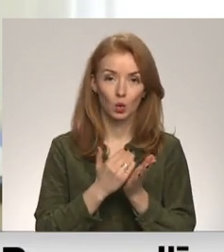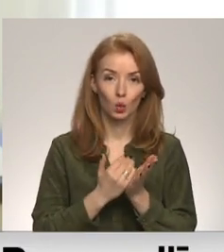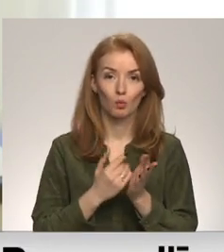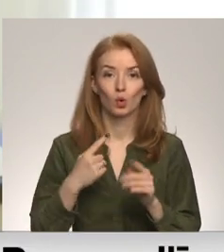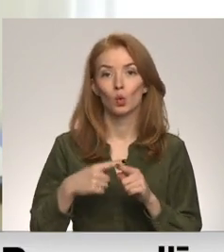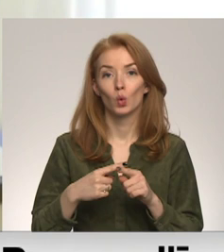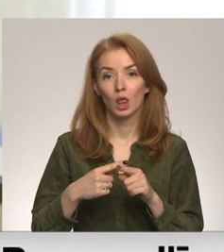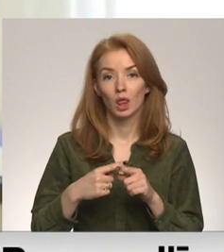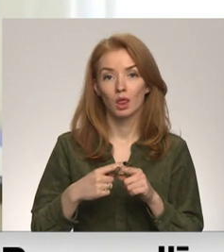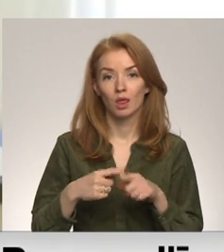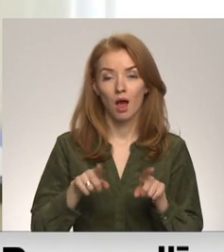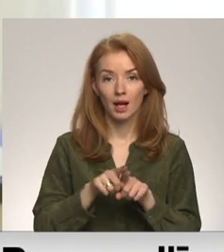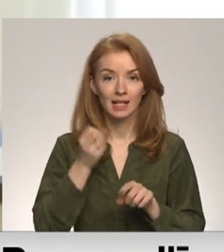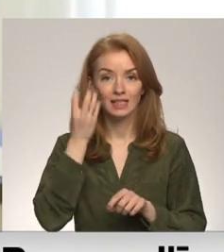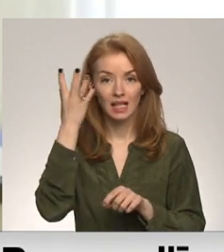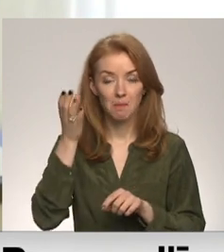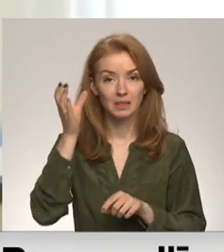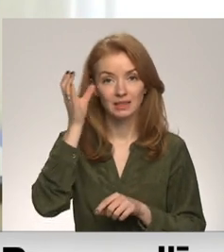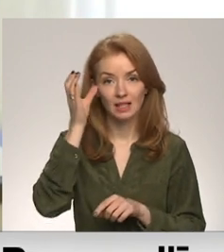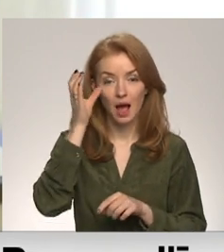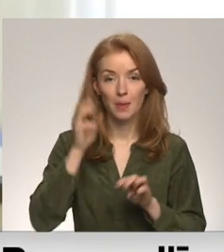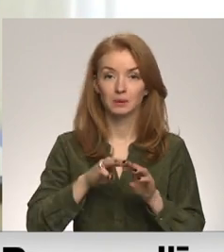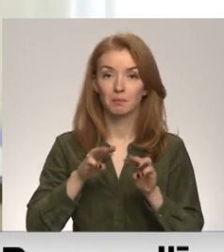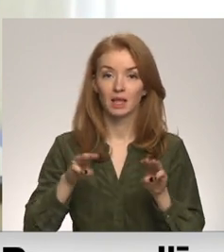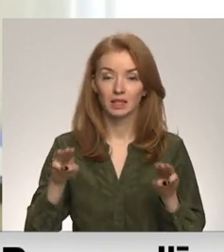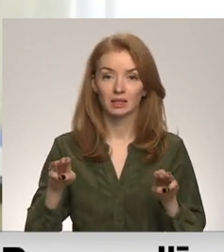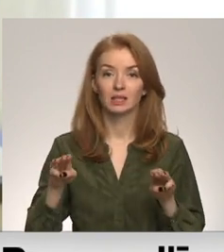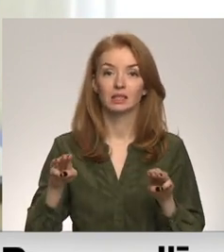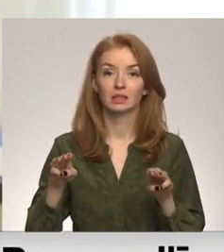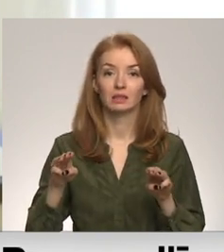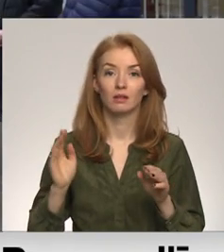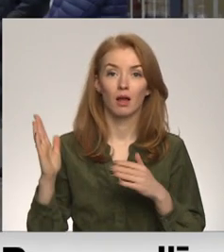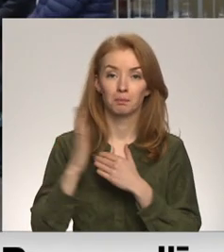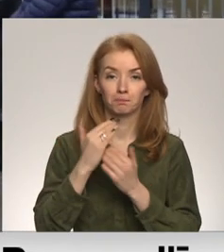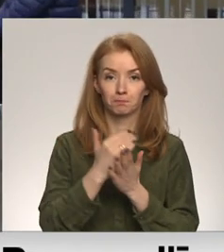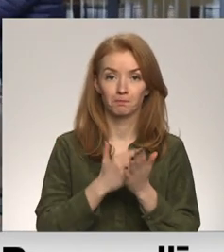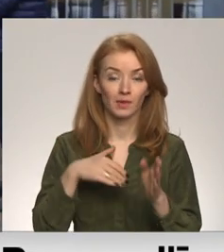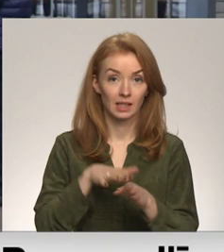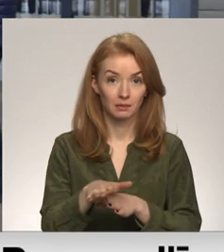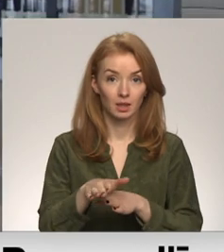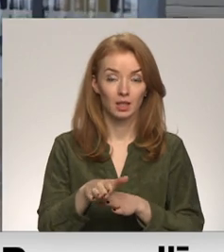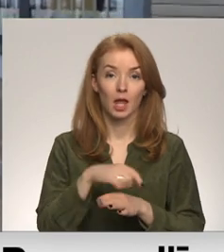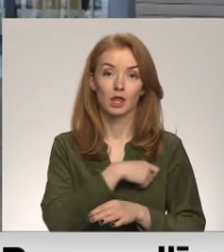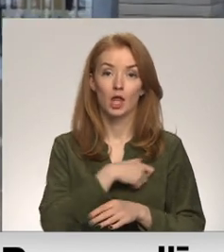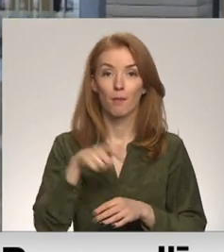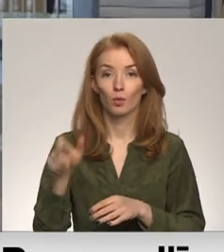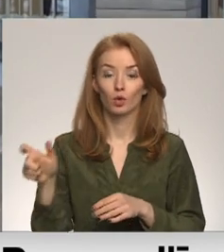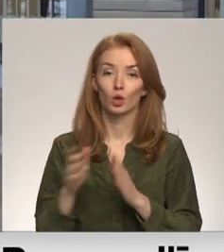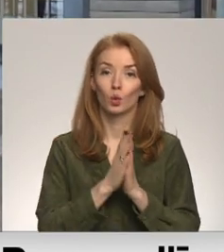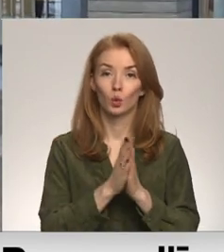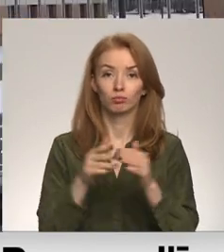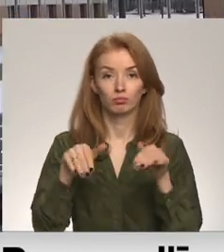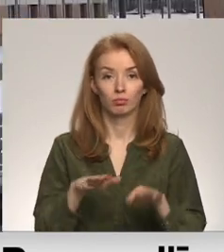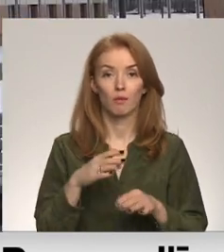un attiecīgi izglītības zinātnes ministrijas vadlīniju izpilde. Saeimas deputāti aicina pašvaldību pārskatīt lēmumu